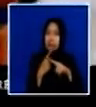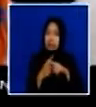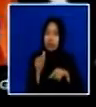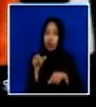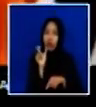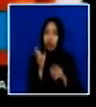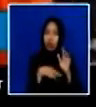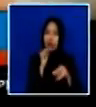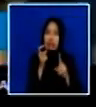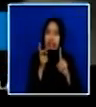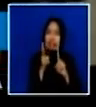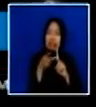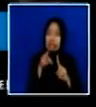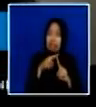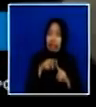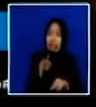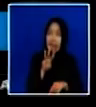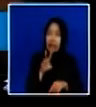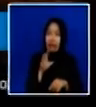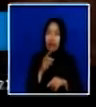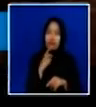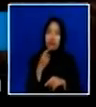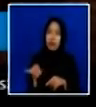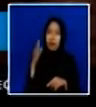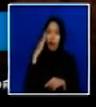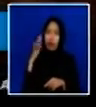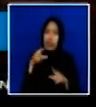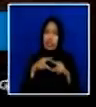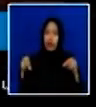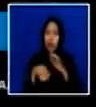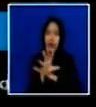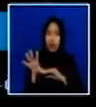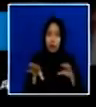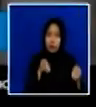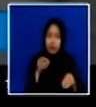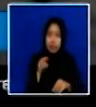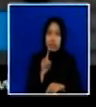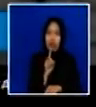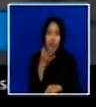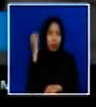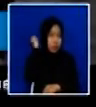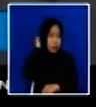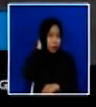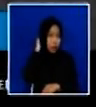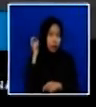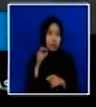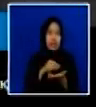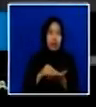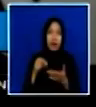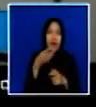23 Renata cubit 4 ditreskrimum Polda Jawa Timur menangkap seorang ibu berinisial S alias